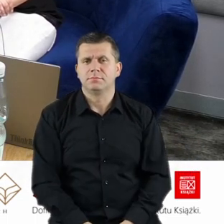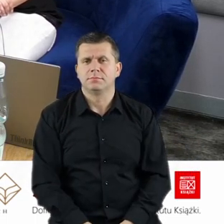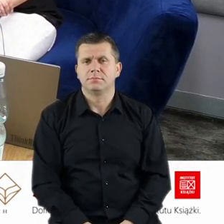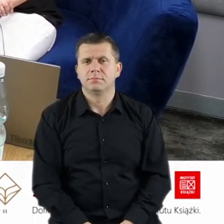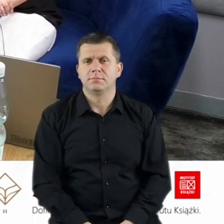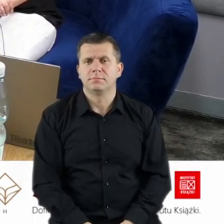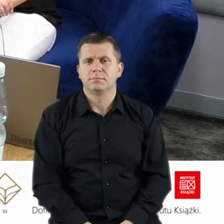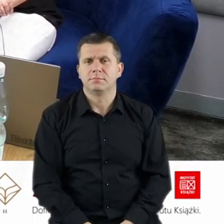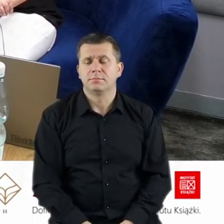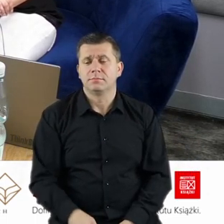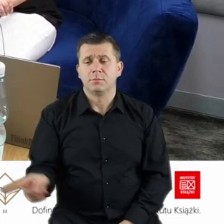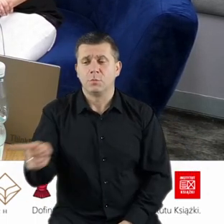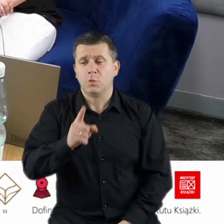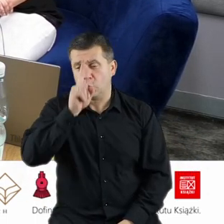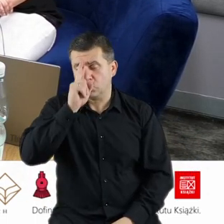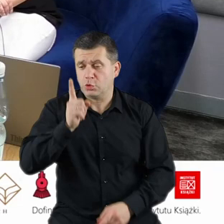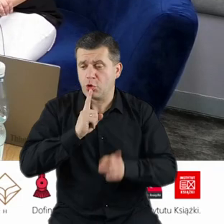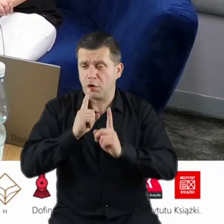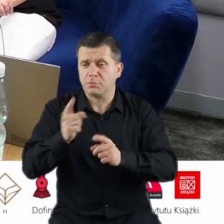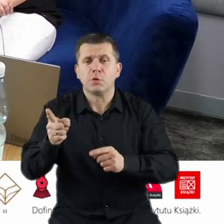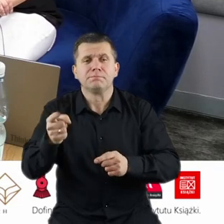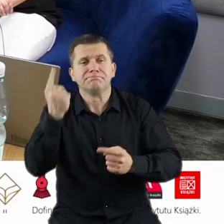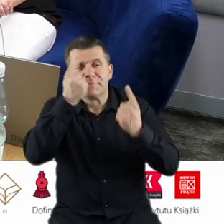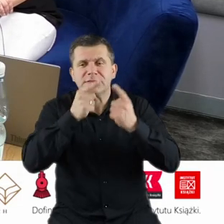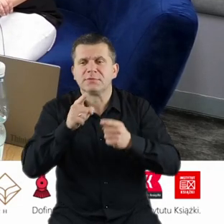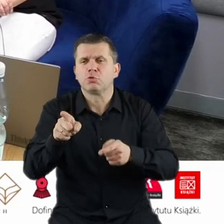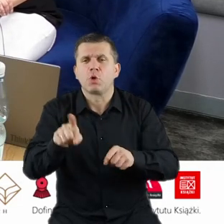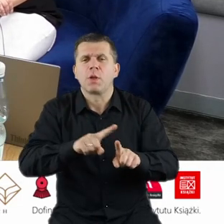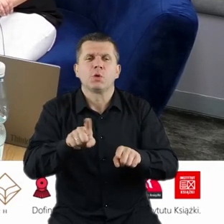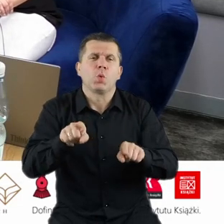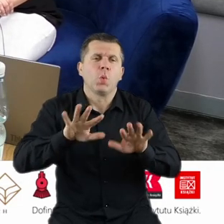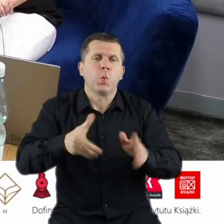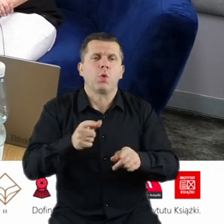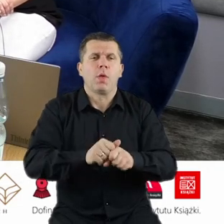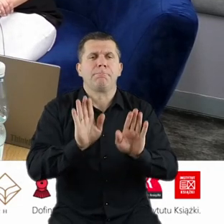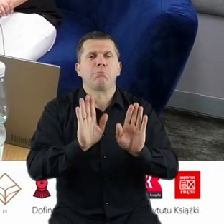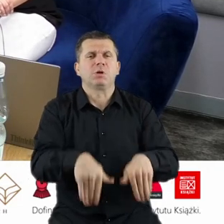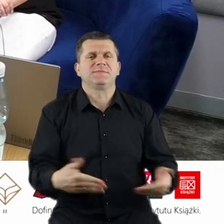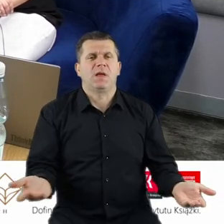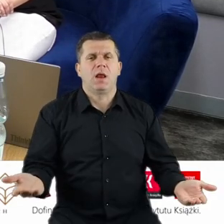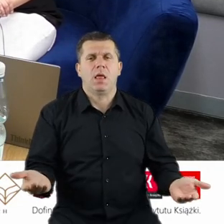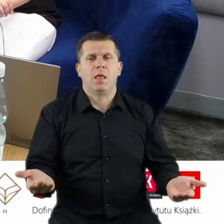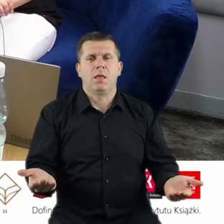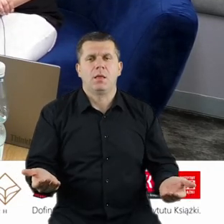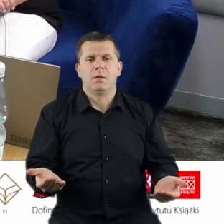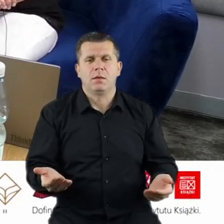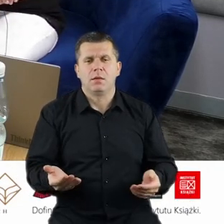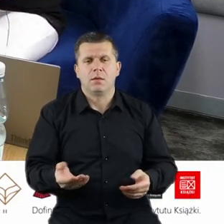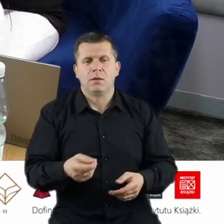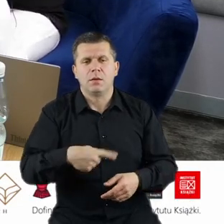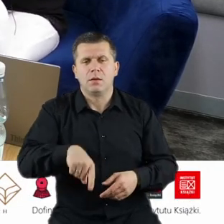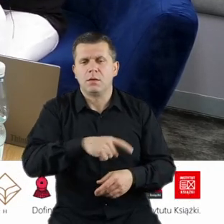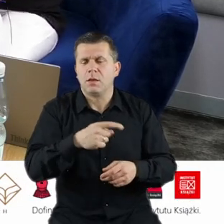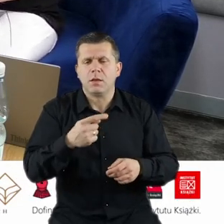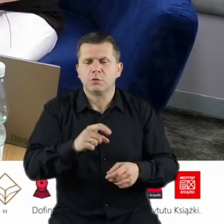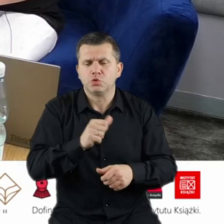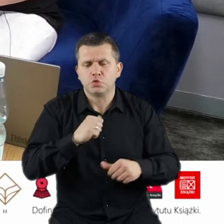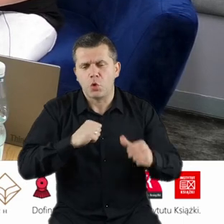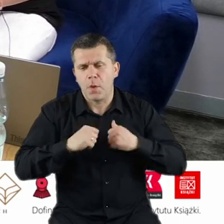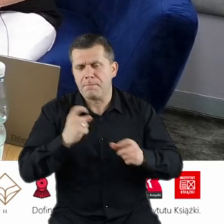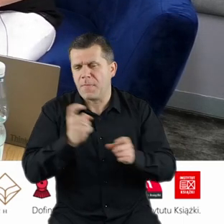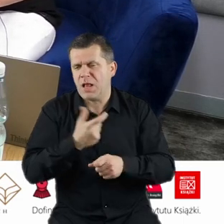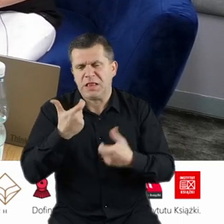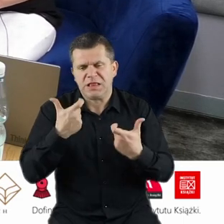Więc po prostu moi rozmówcy, kopacze, czuli przyzwolenie. No, w czym problem? Czyli właściwie władza w żaden sposób nie